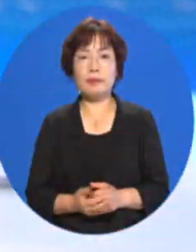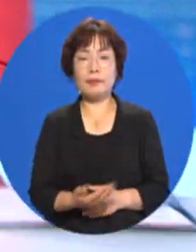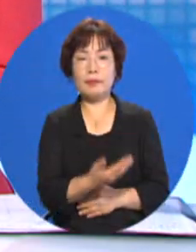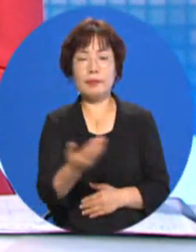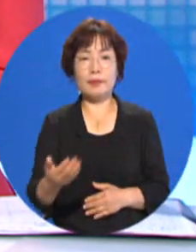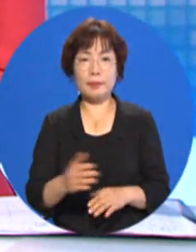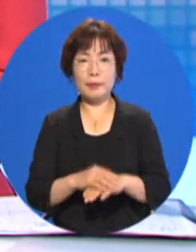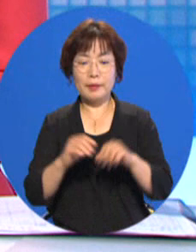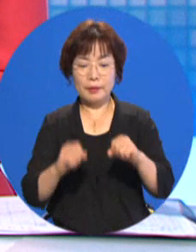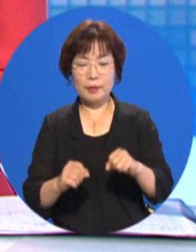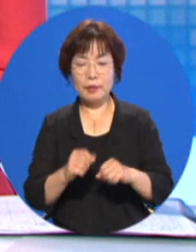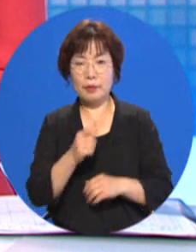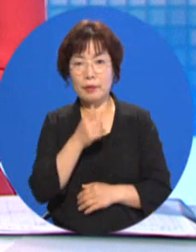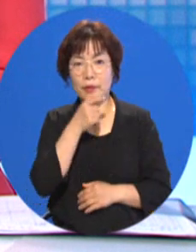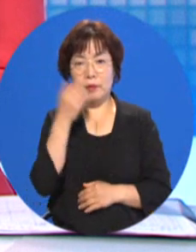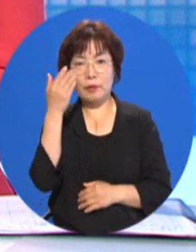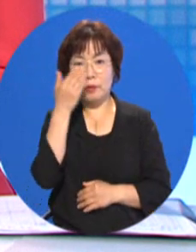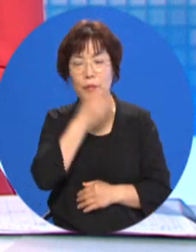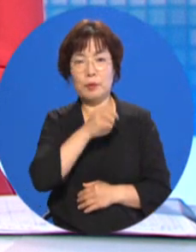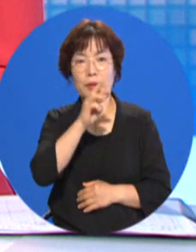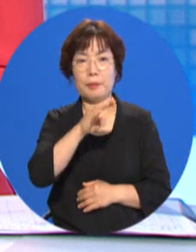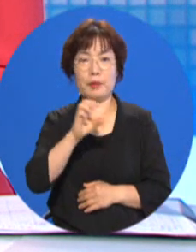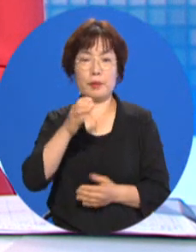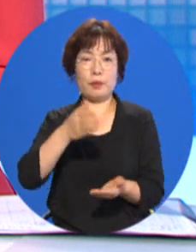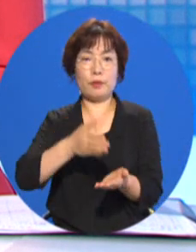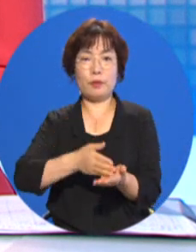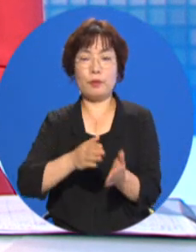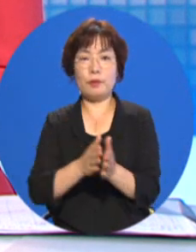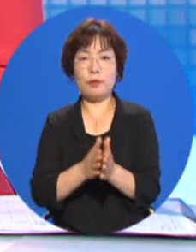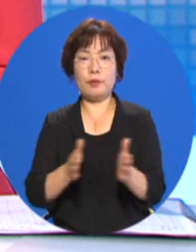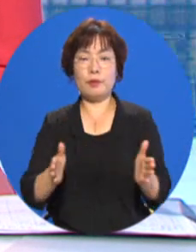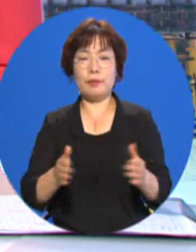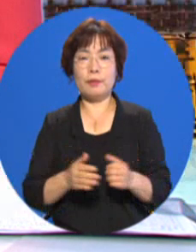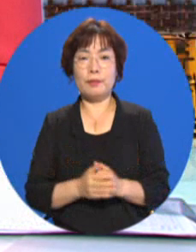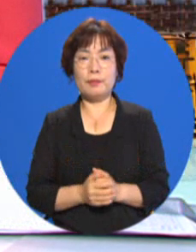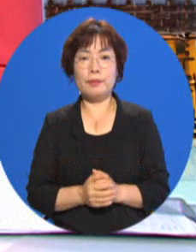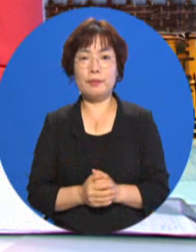시청자 여러분 안녕하십니까. 금요일 밤 여수MBC 뉴스데스크 시작합니다.